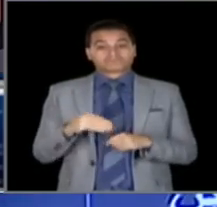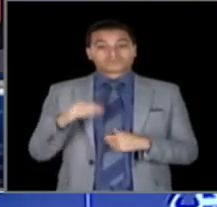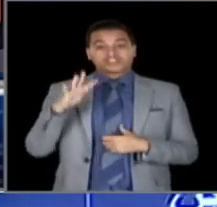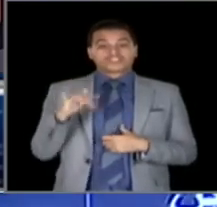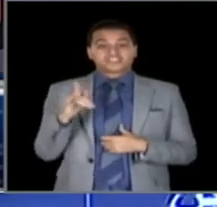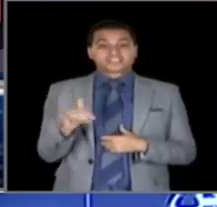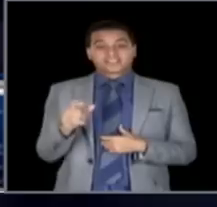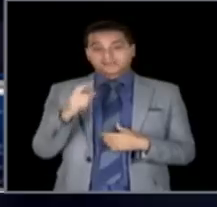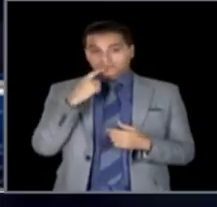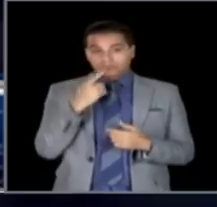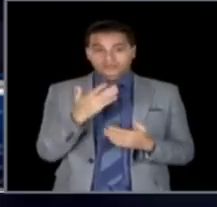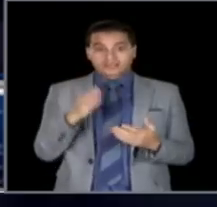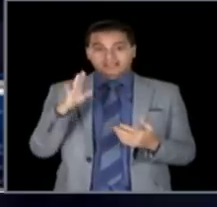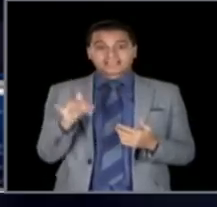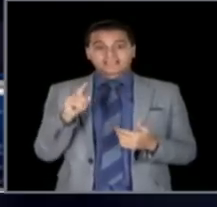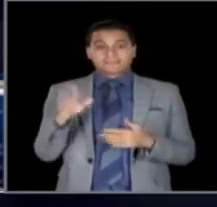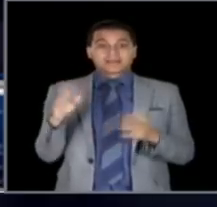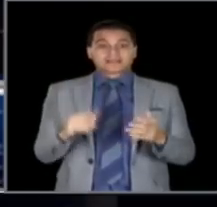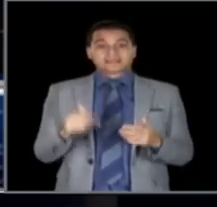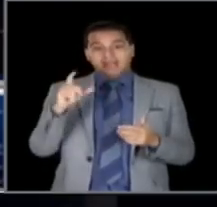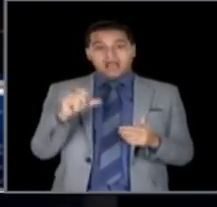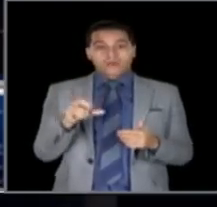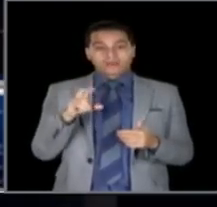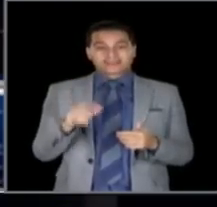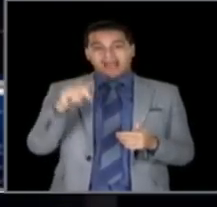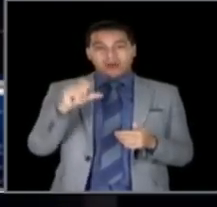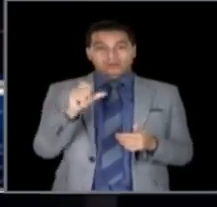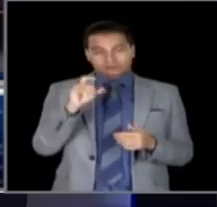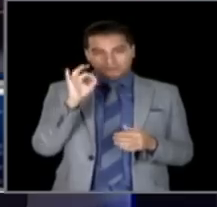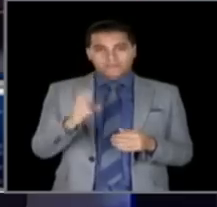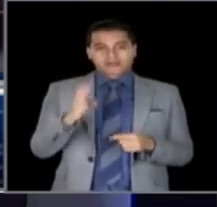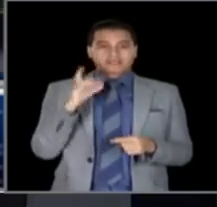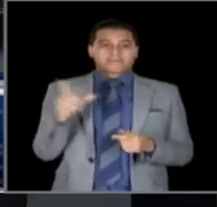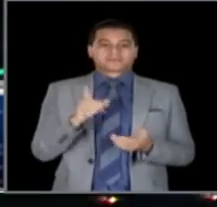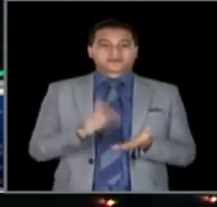شيرين. كيب تاون. كيب تاون طبعا إجابة صحيحة.